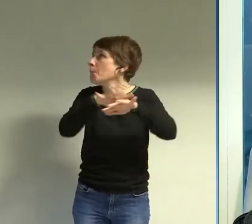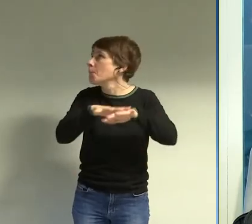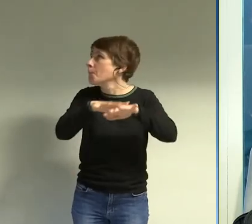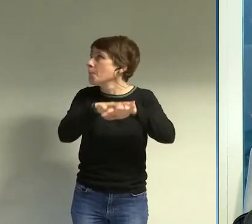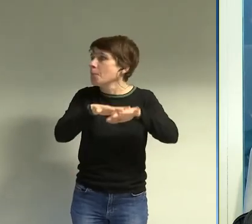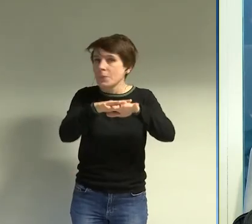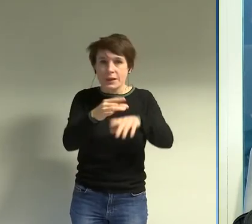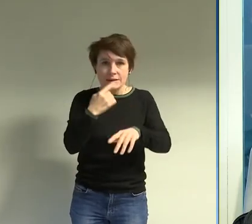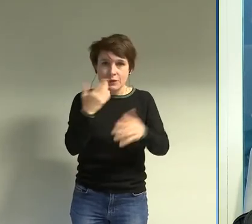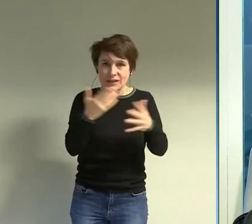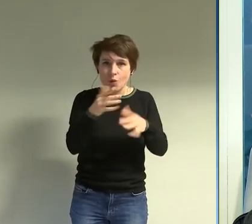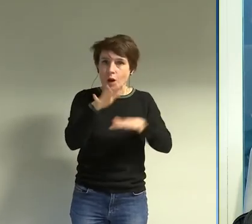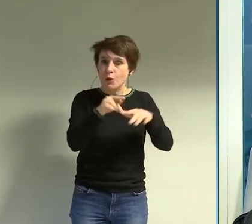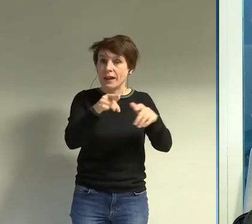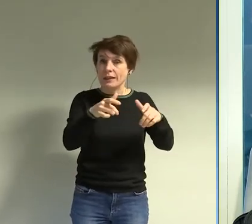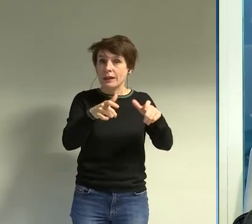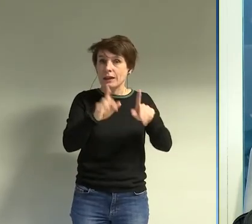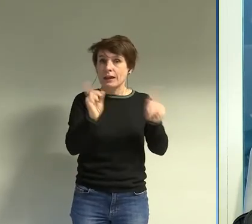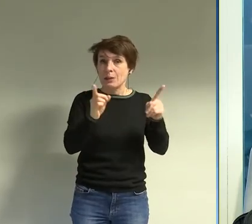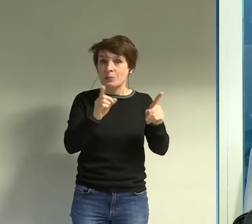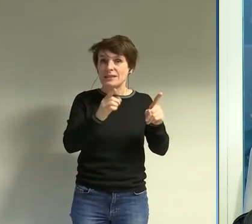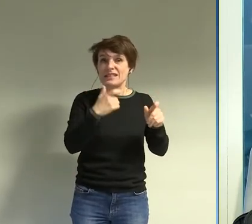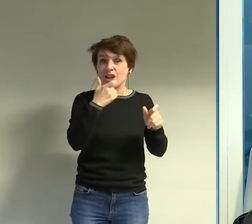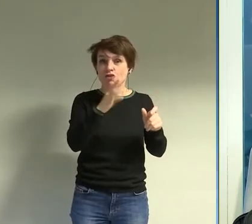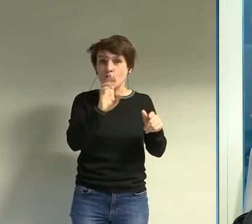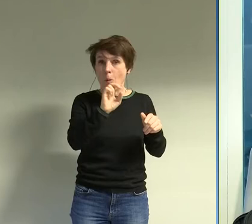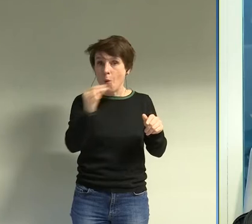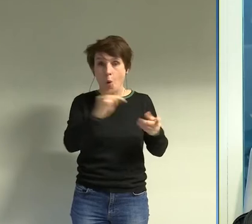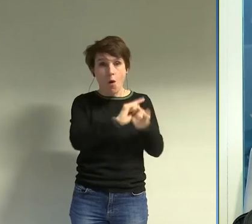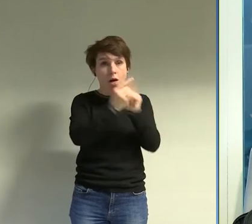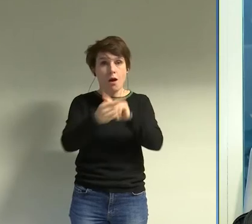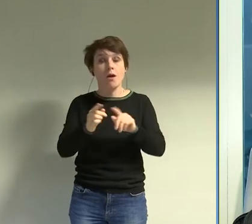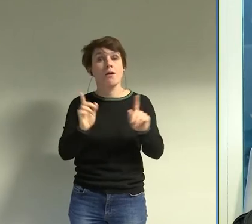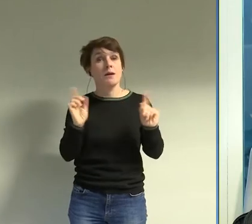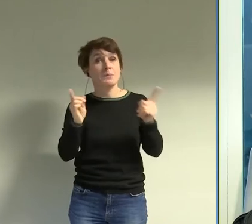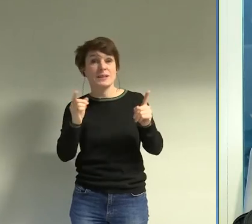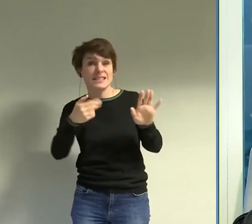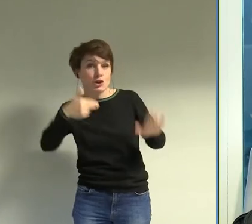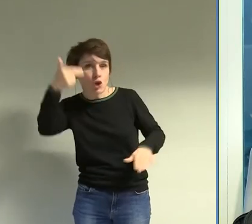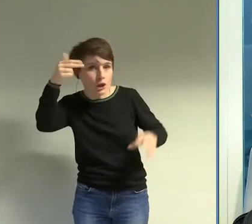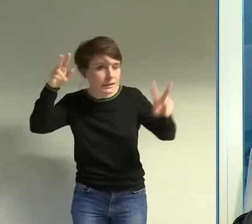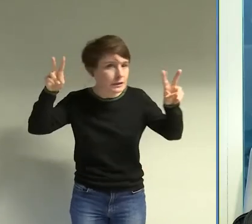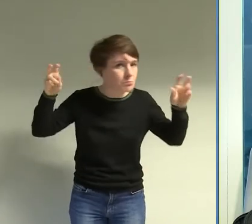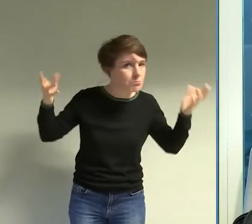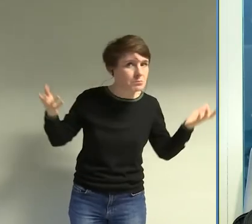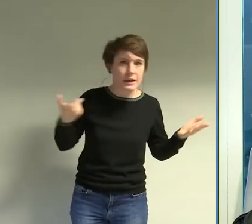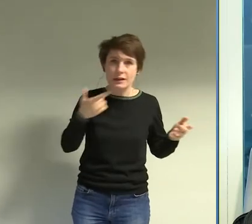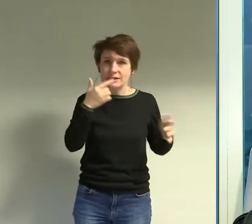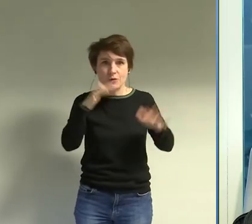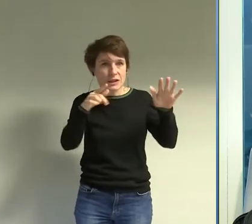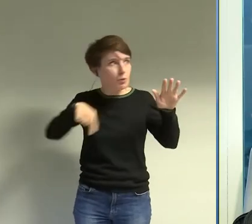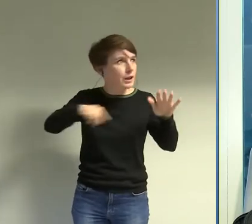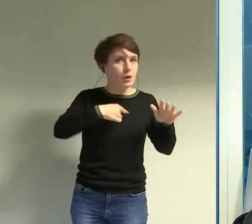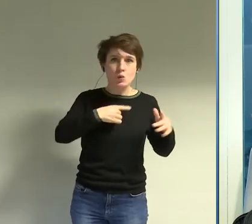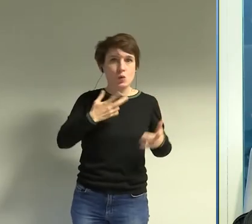jean bron en piscine nordiques que vous auriez décidé en interne sans que les élus bien sûr mais c'est normal ni aucun grenoblois détenant et